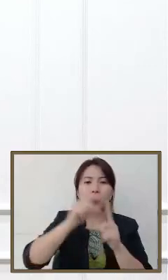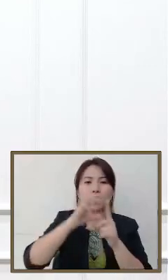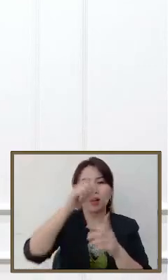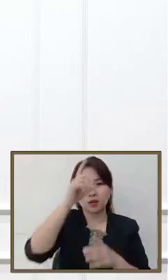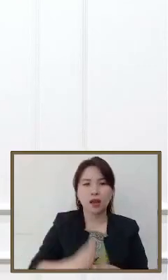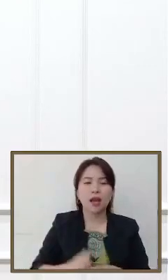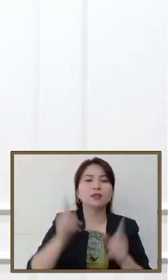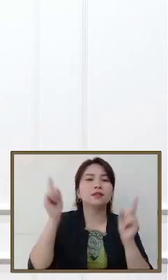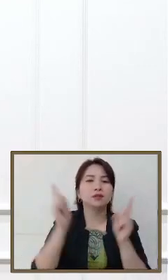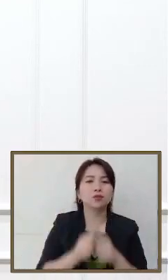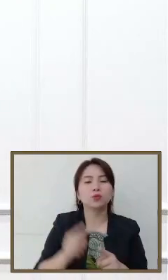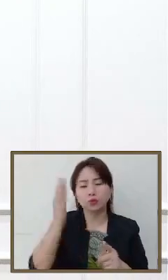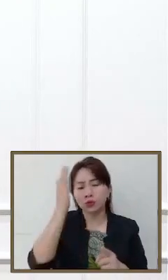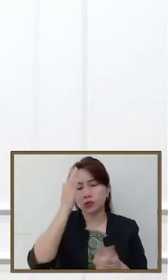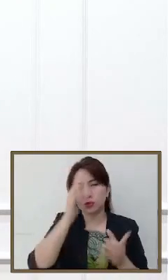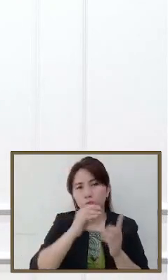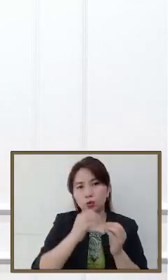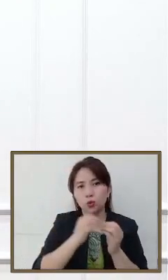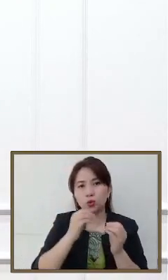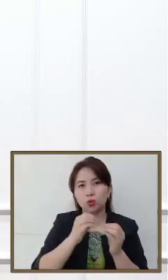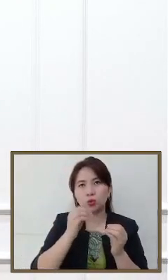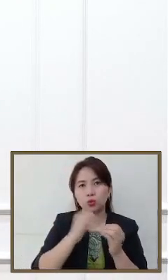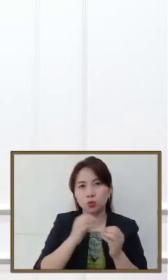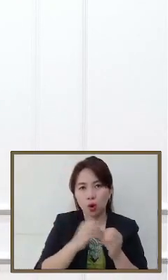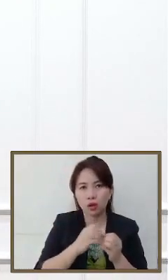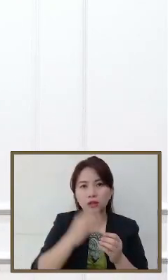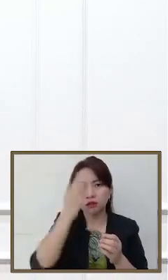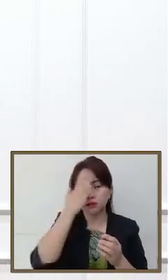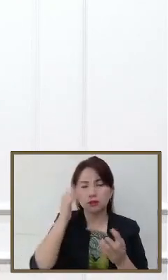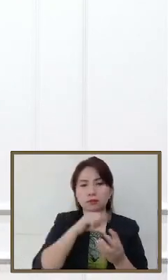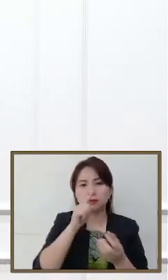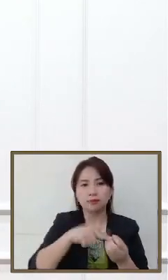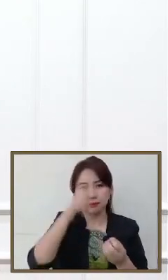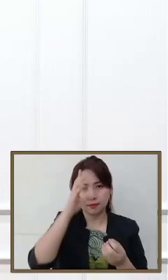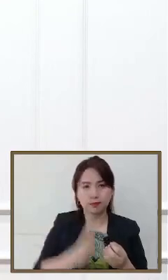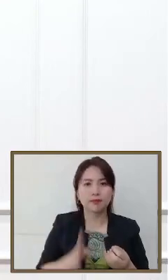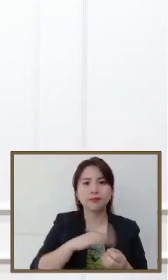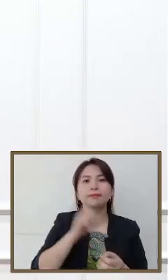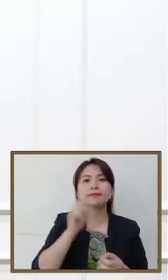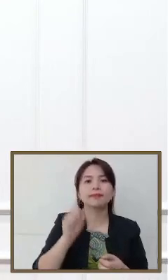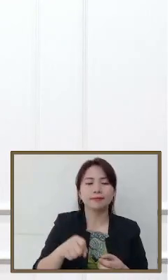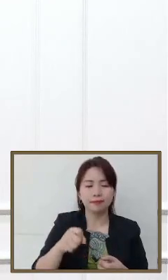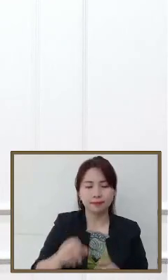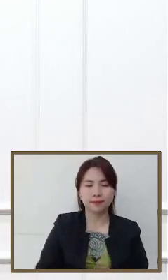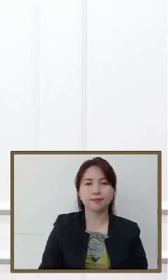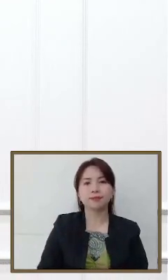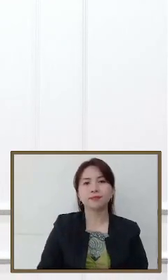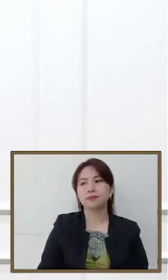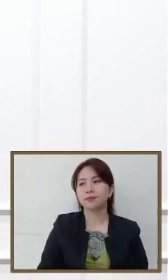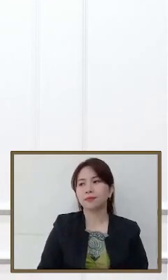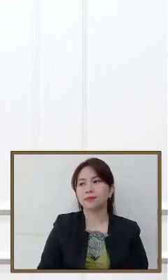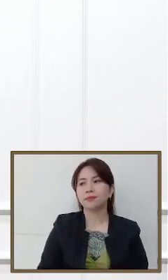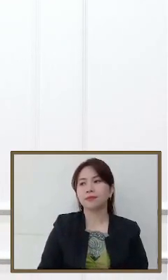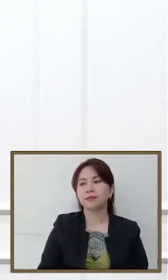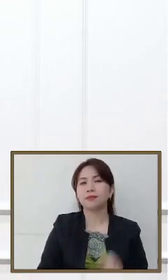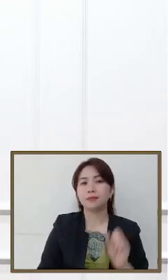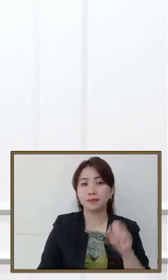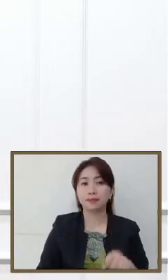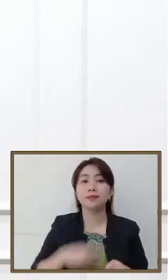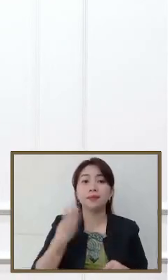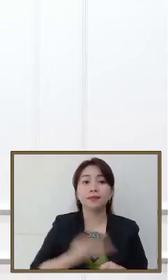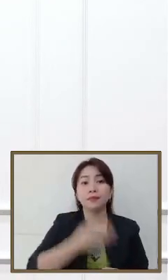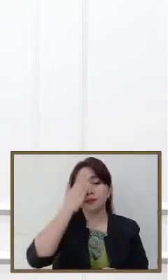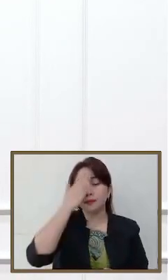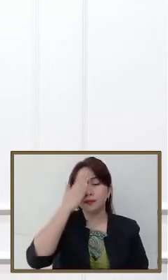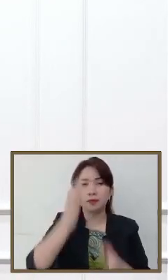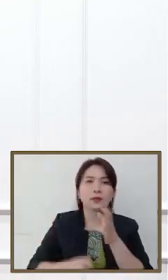more about God para makilala ng lubusan ng panginoon to know more God alam natin kung bakit pumupunta tayo dito